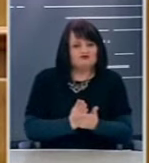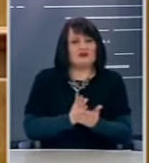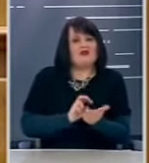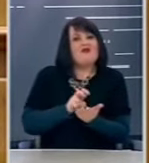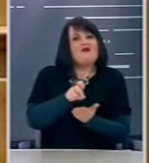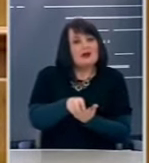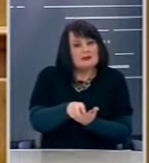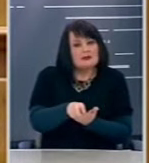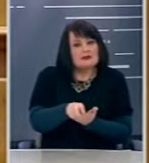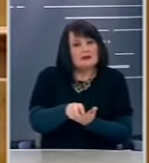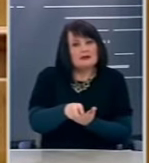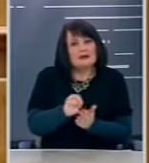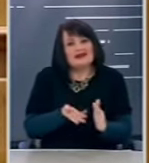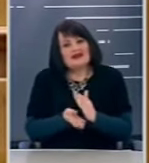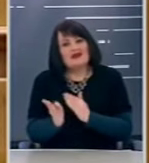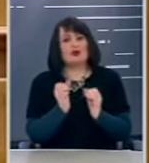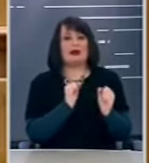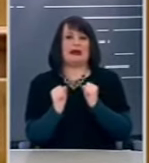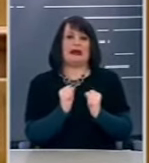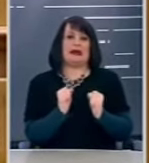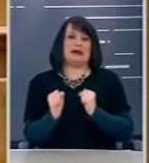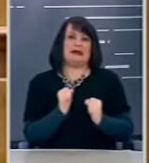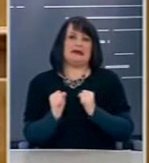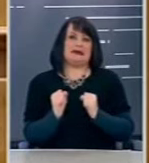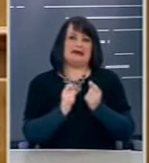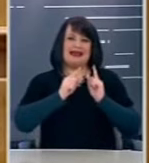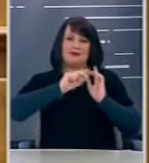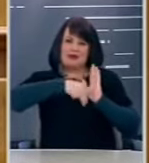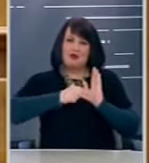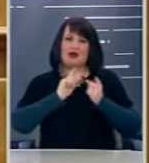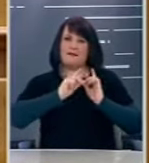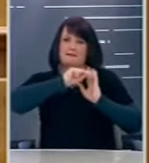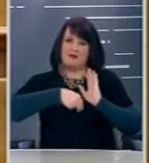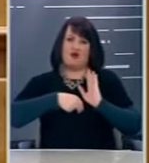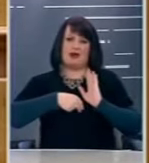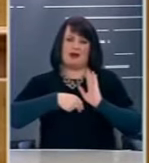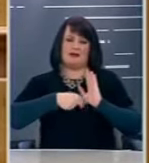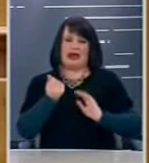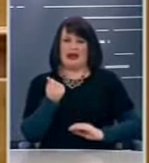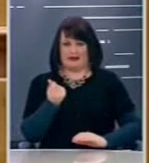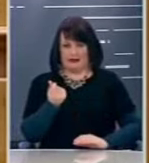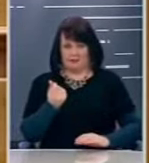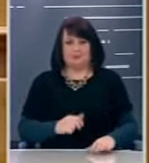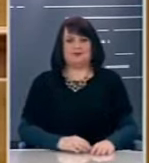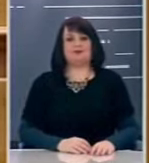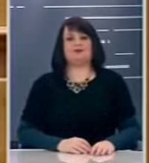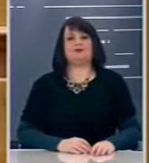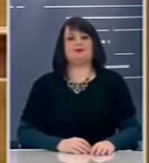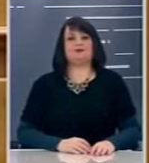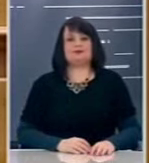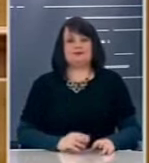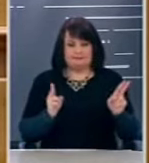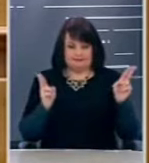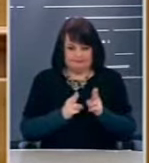βήμα για την έξοδο από την κρίση και τα προγράμματα δημοσιονομικής προσαρμογής. Με δύο λόγια